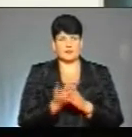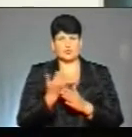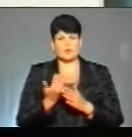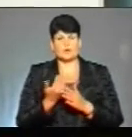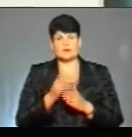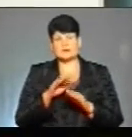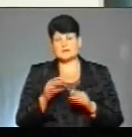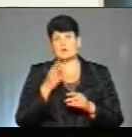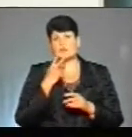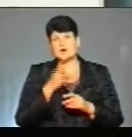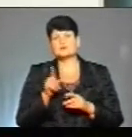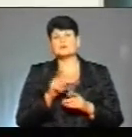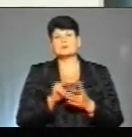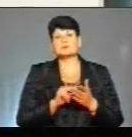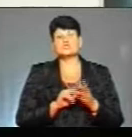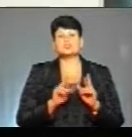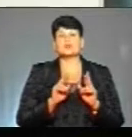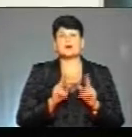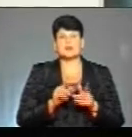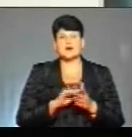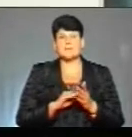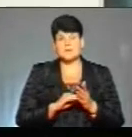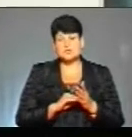дитина показує, що вона пише і як вона